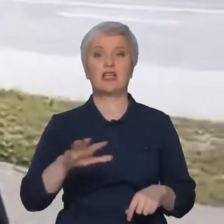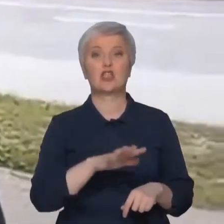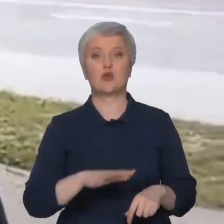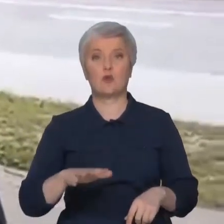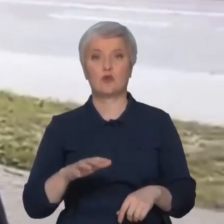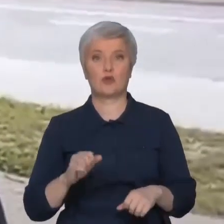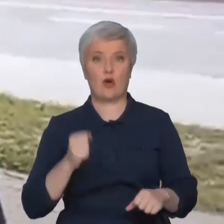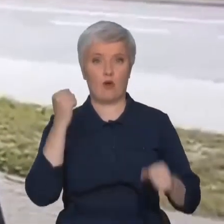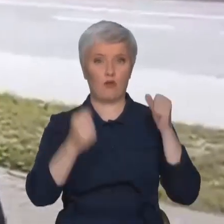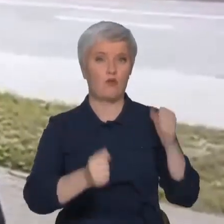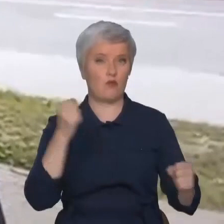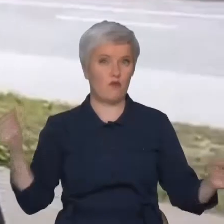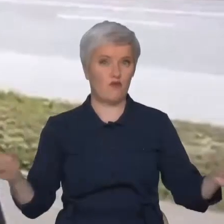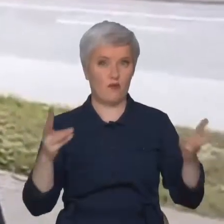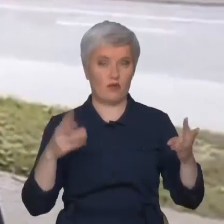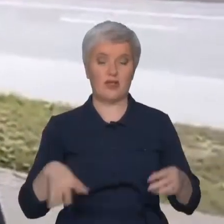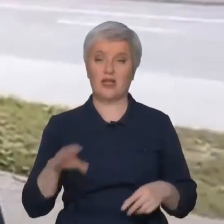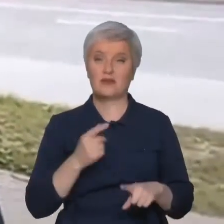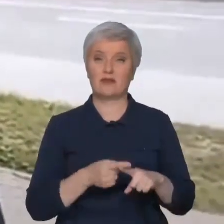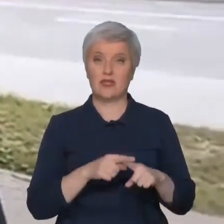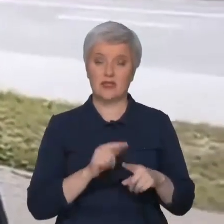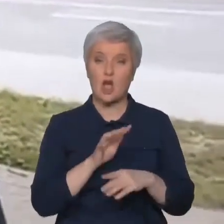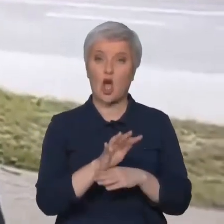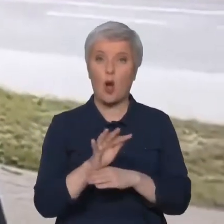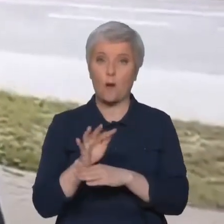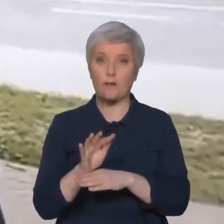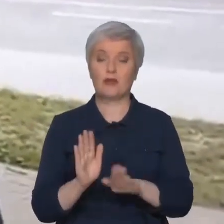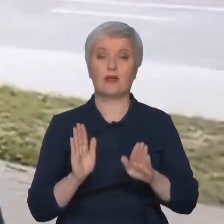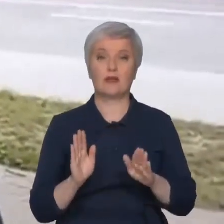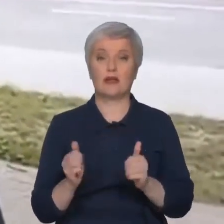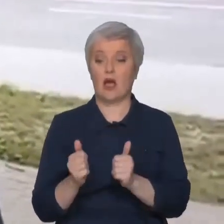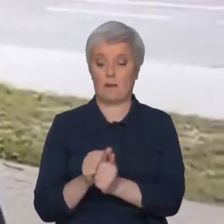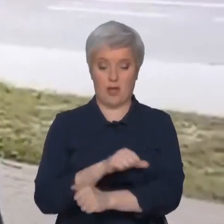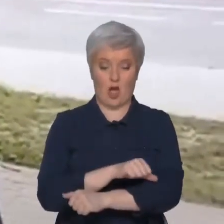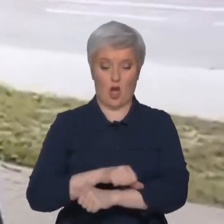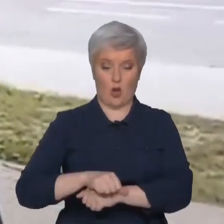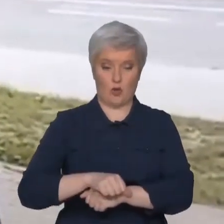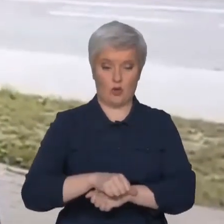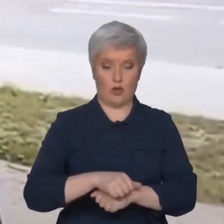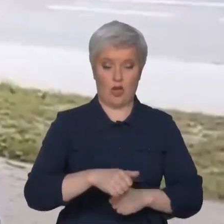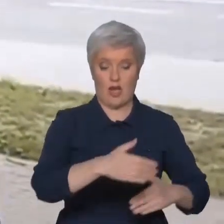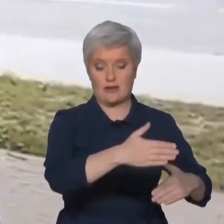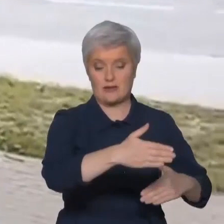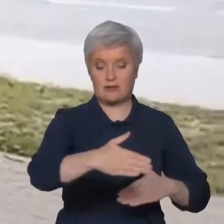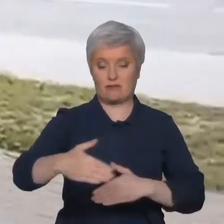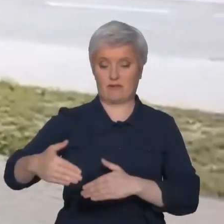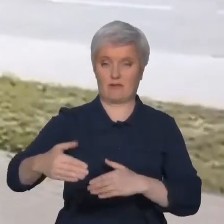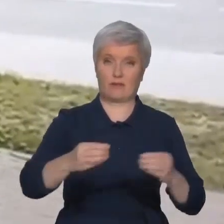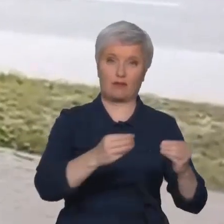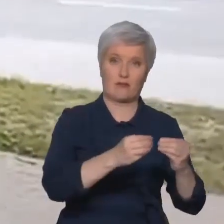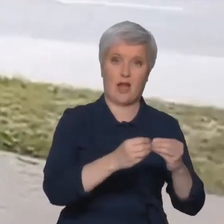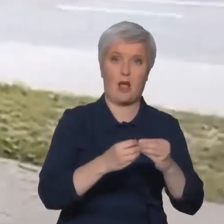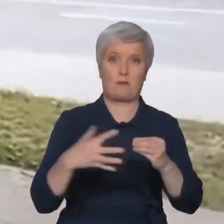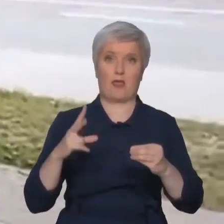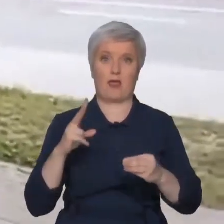вогні. Насправді, оці всі обстріли, це стосується прикордонної смуги шириною там 10, можливо, 15 кілометрів, а